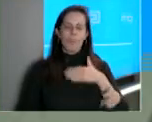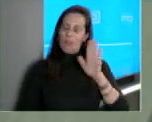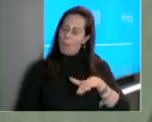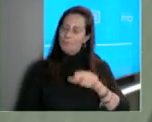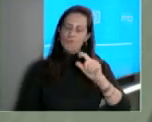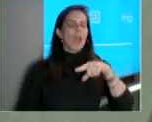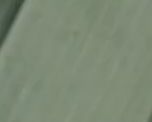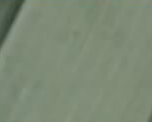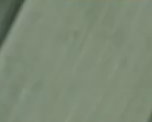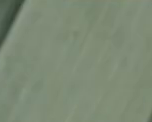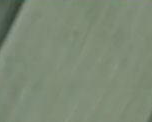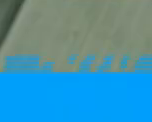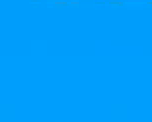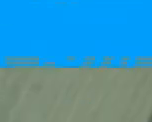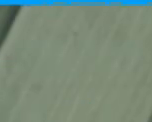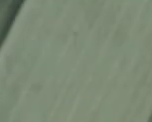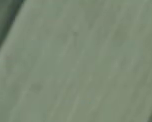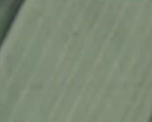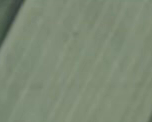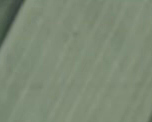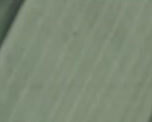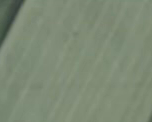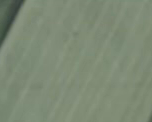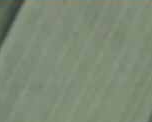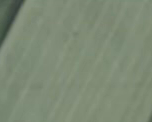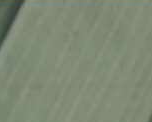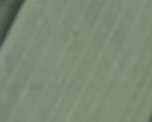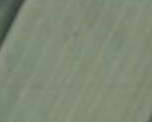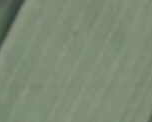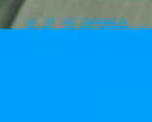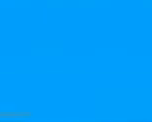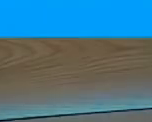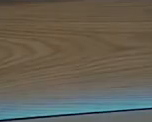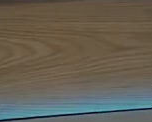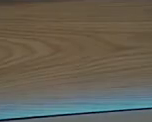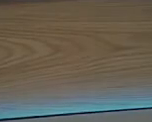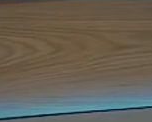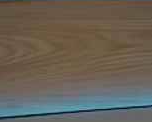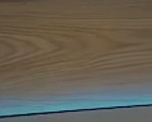כאן גם בשבוע הבא עם פרק חדש של יוצאים לאזרחות. עד אז, להתראות.